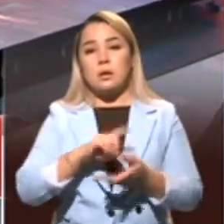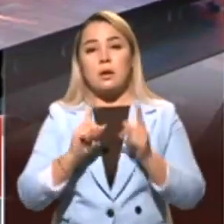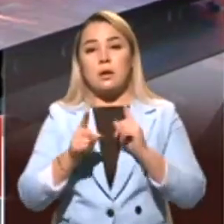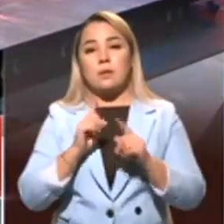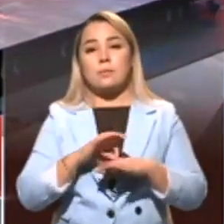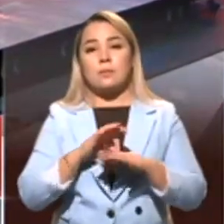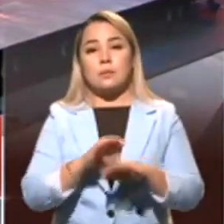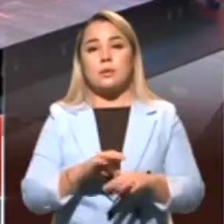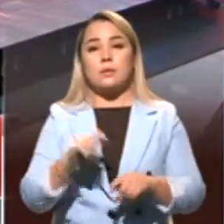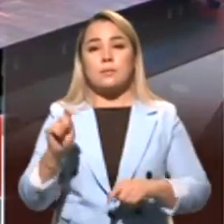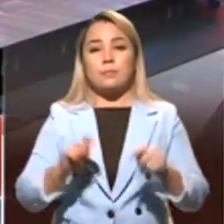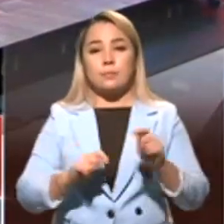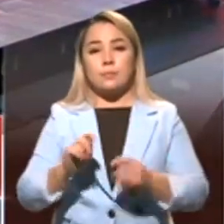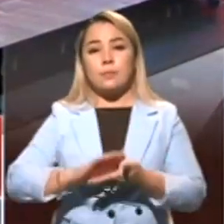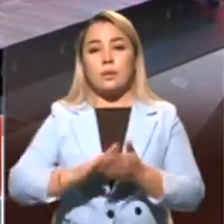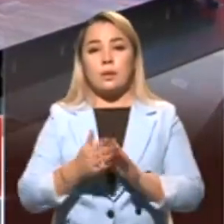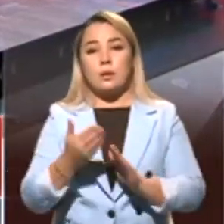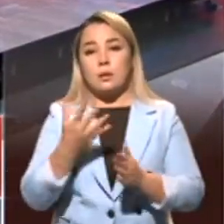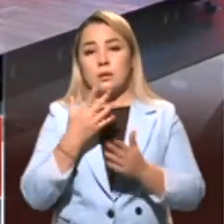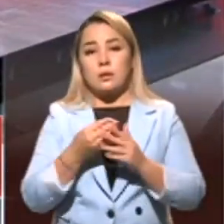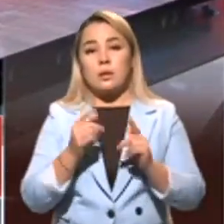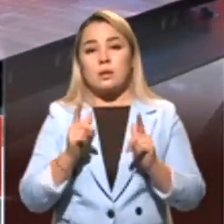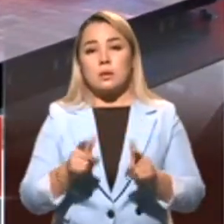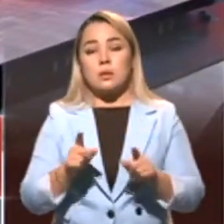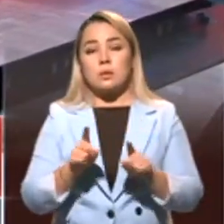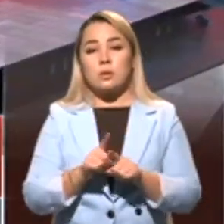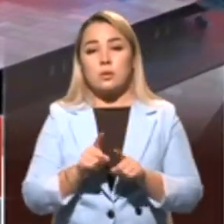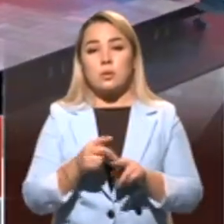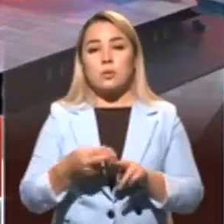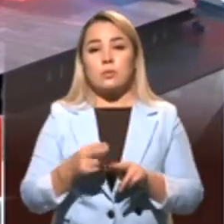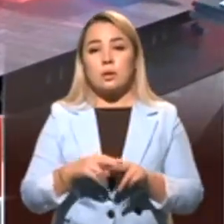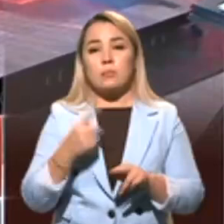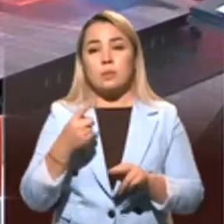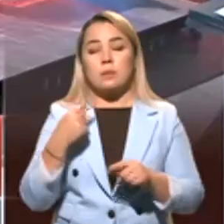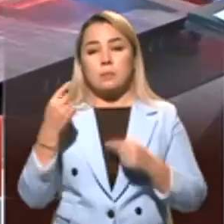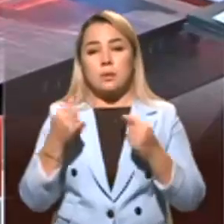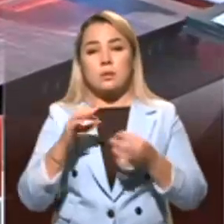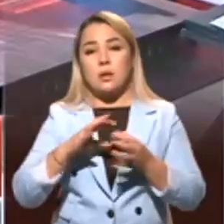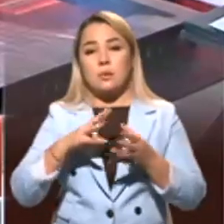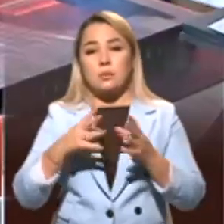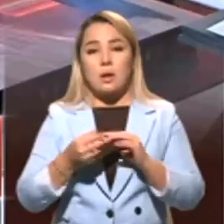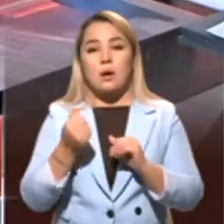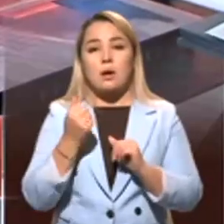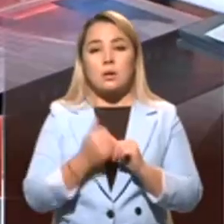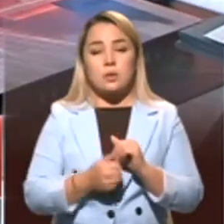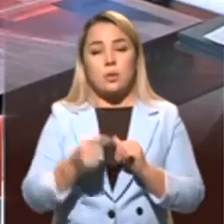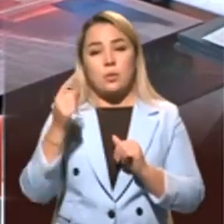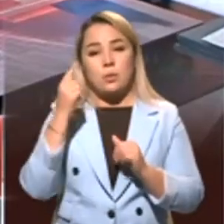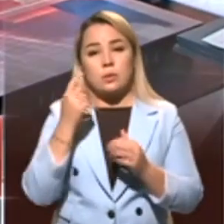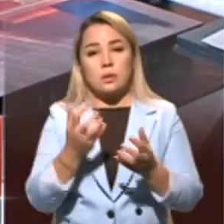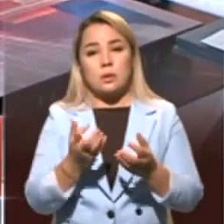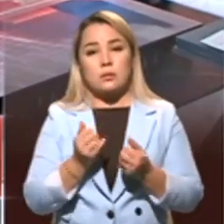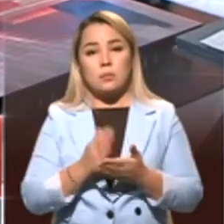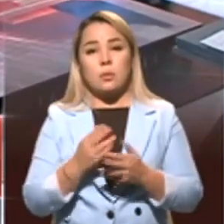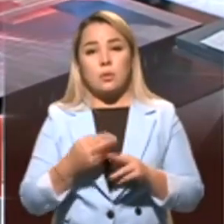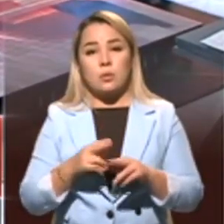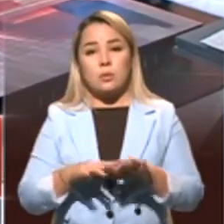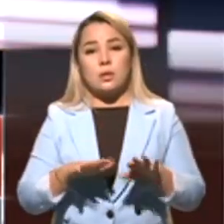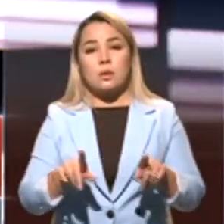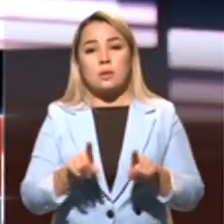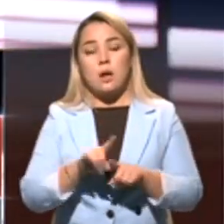конференцияларға, съездер, нелерге келіседі ғой. Сол кезде енді бір соның бір мәнісі әр нәрседен бір ой алады ғой. Енді осы жерде де